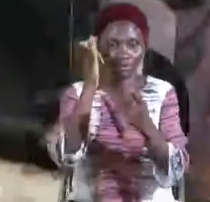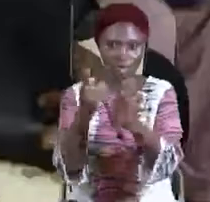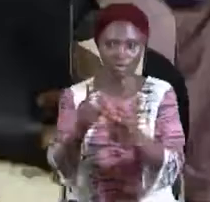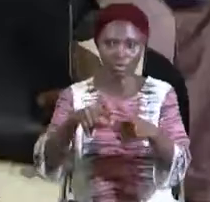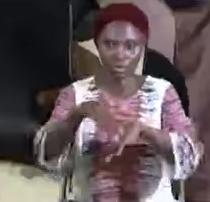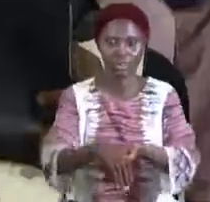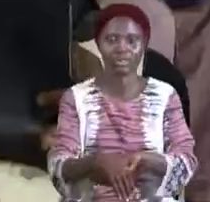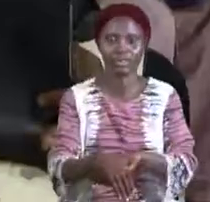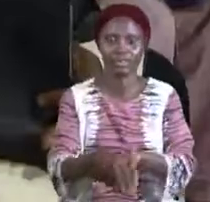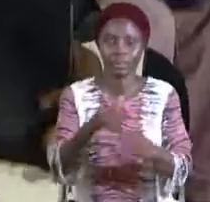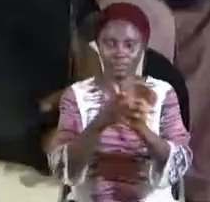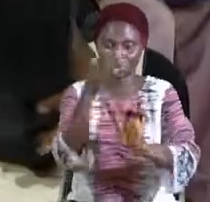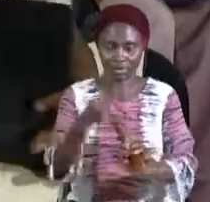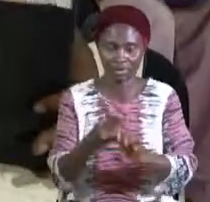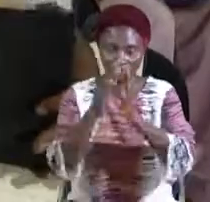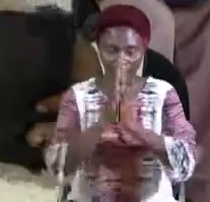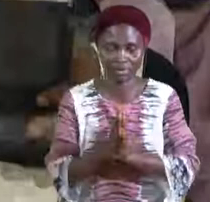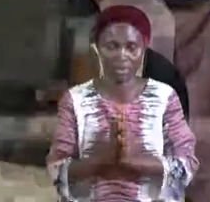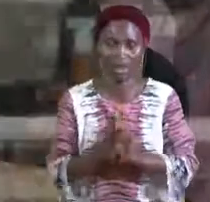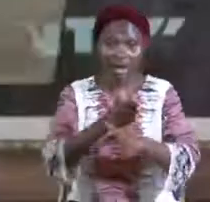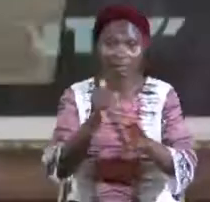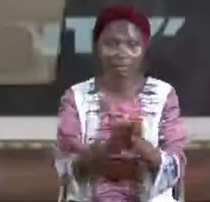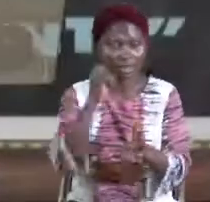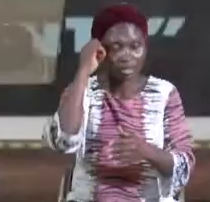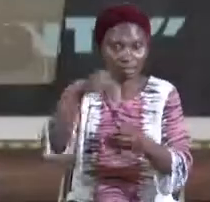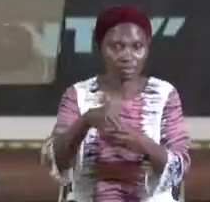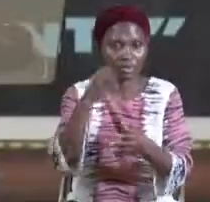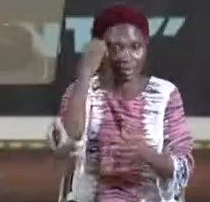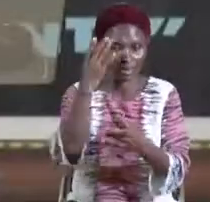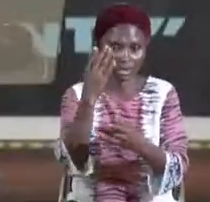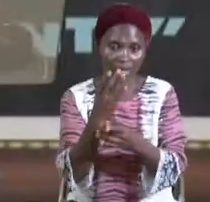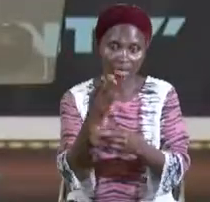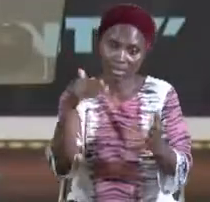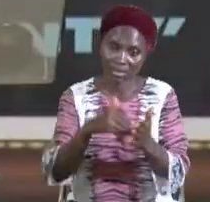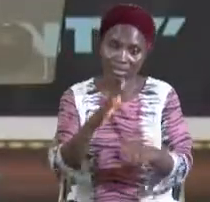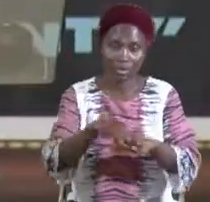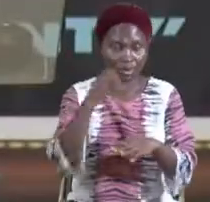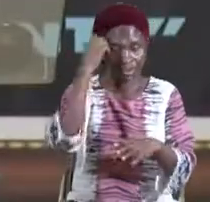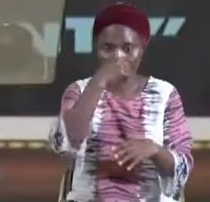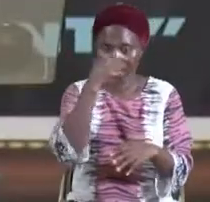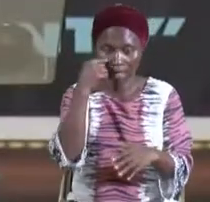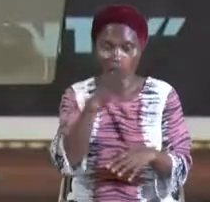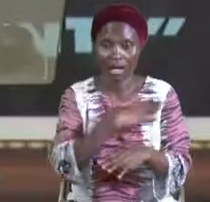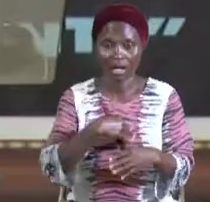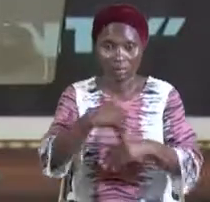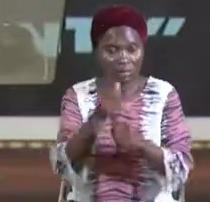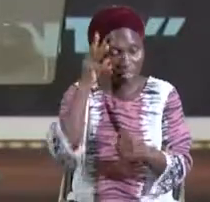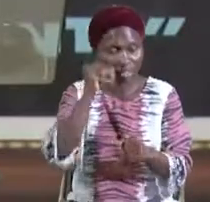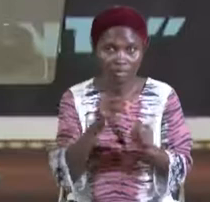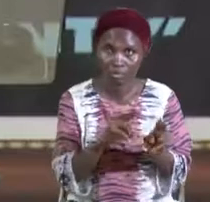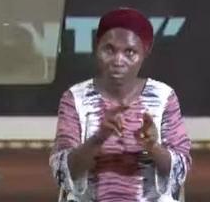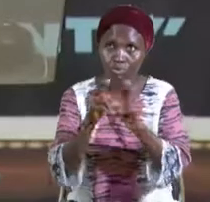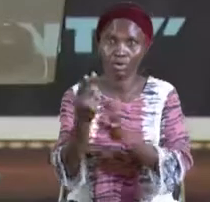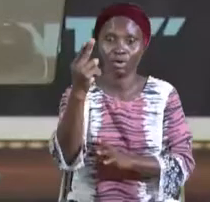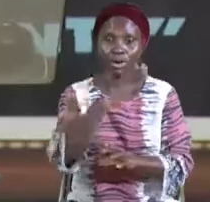soir. Et après cela, Jésus lui mit de nouveau les mains sur les yeux. Et quand l'aveugle regarda fixement,